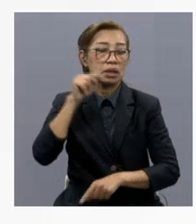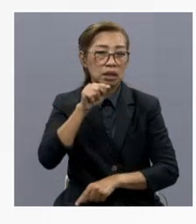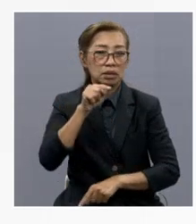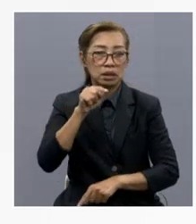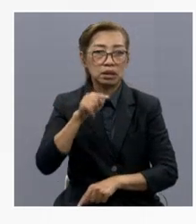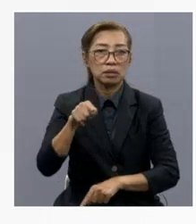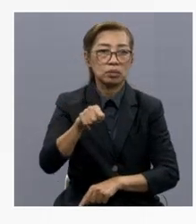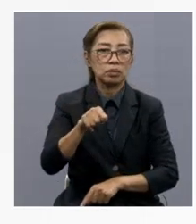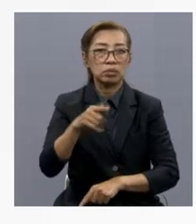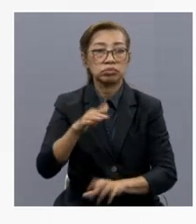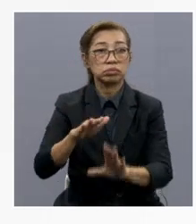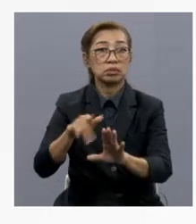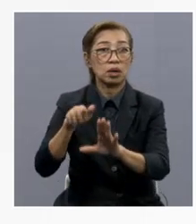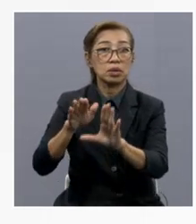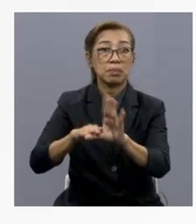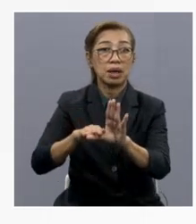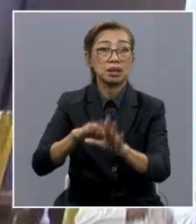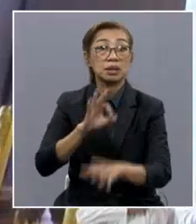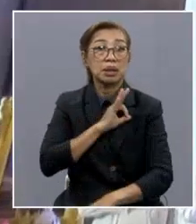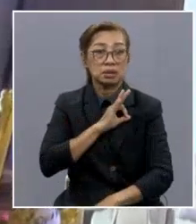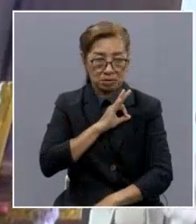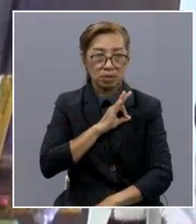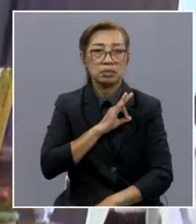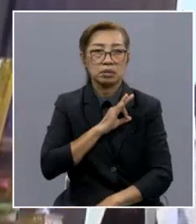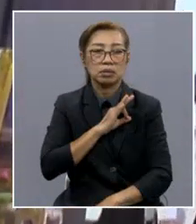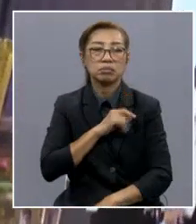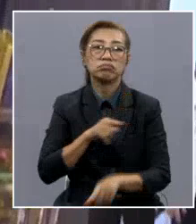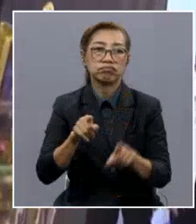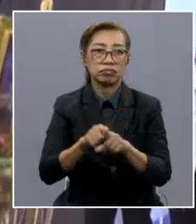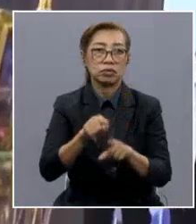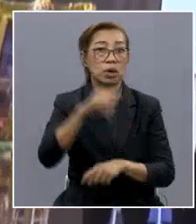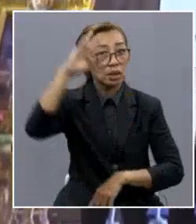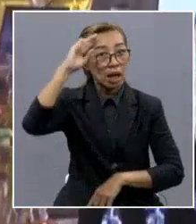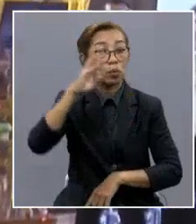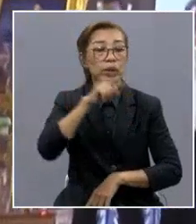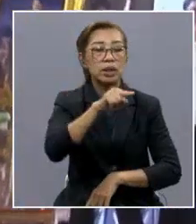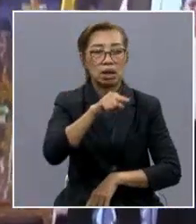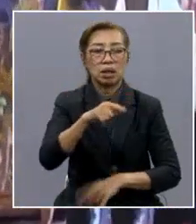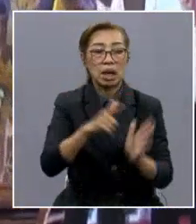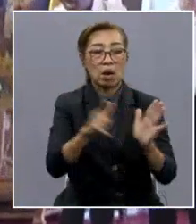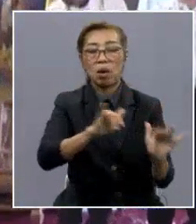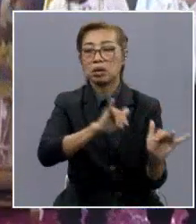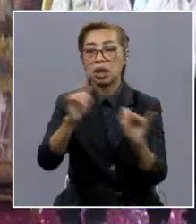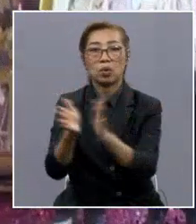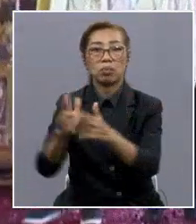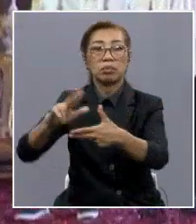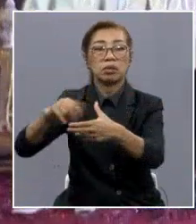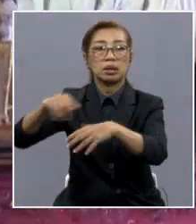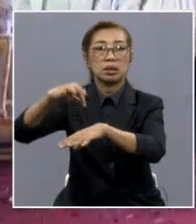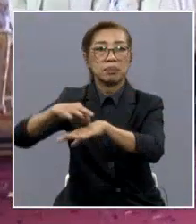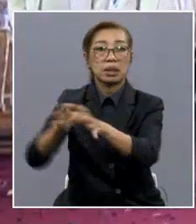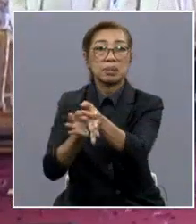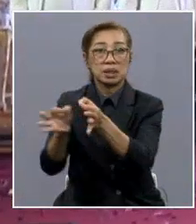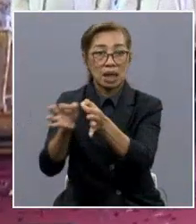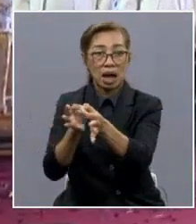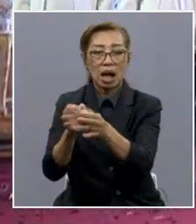าชิกพลังประชารัฐเปิดเผยเองเลยนะครับว่าอาน้อยเนี่ยจะไปเป็นประธานที่ปรึกษาของพลังประชารัฐซึ่งก็จะเป็นตำแหน่งเดียวกันกับตนเอง